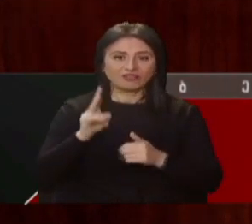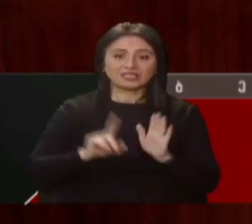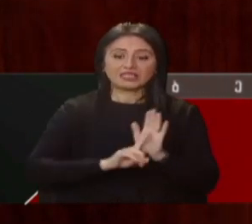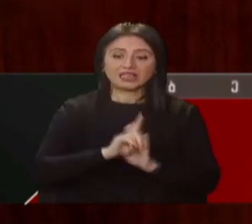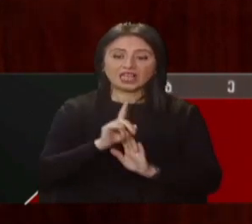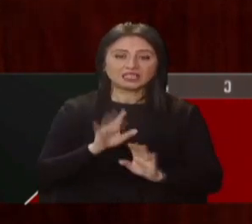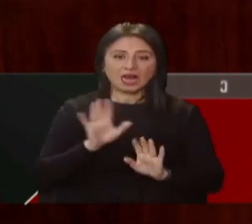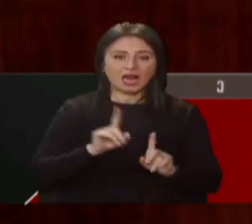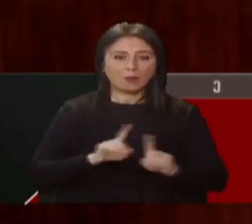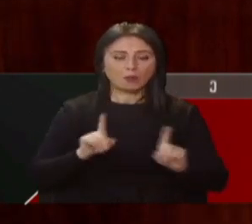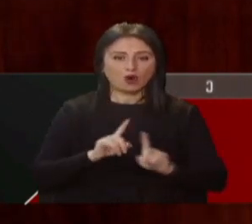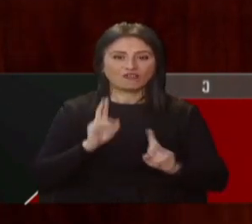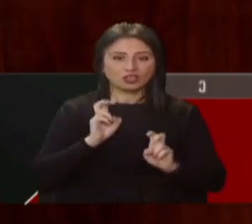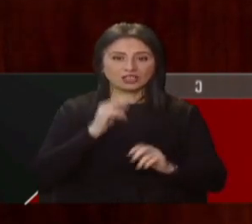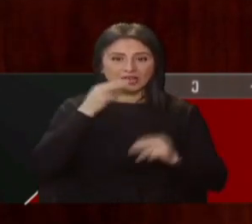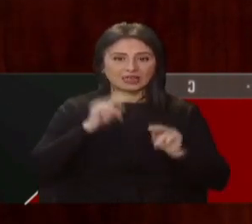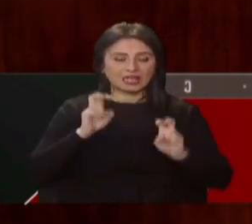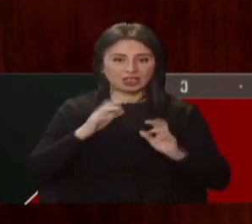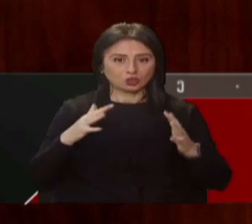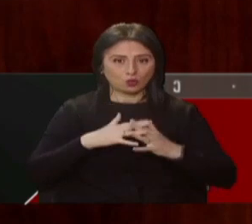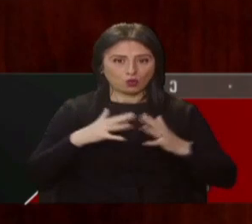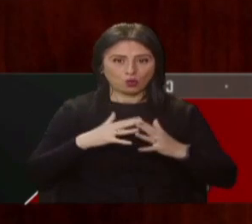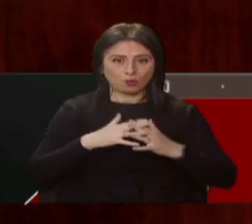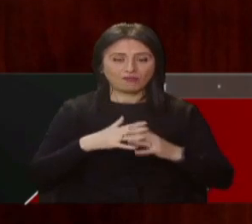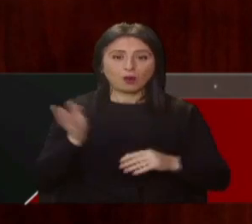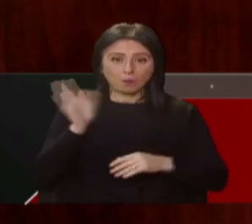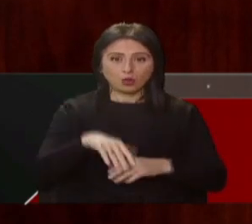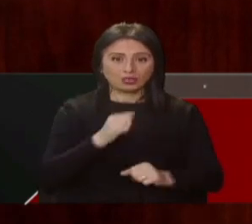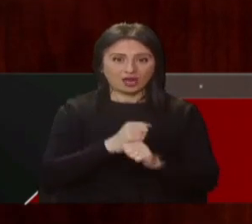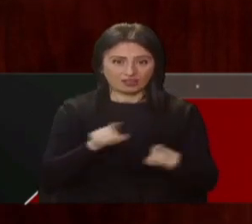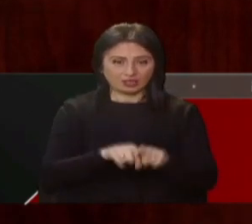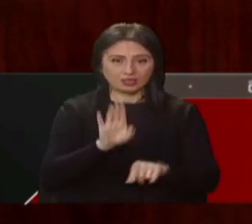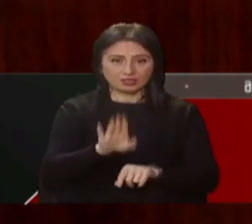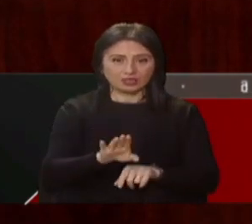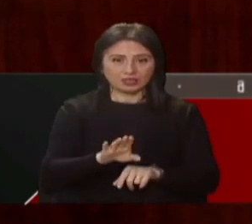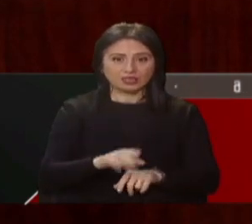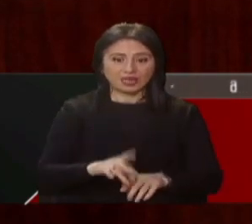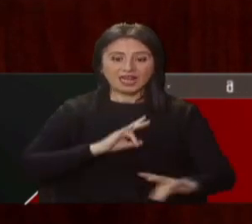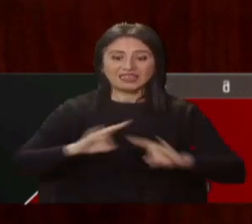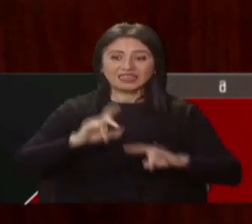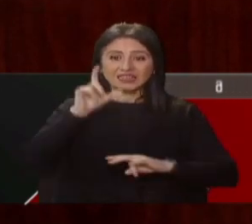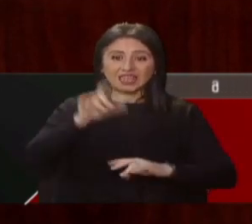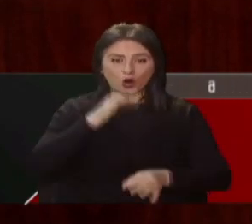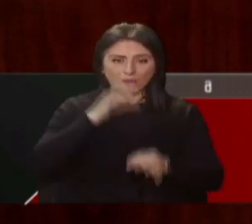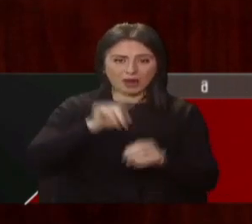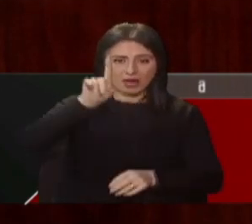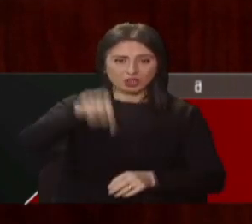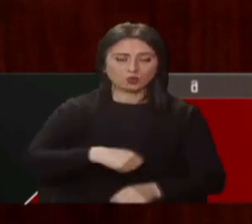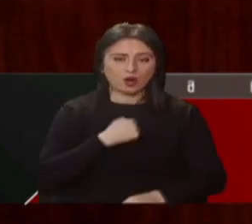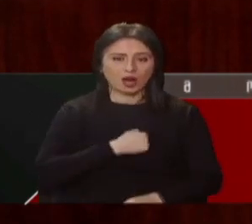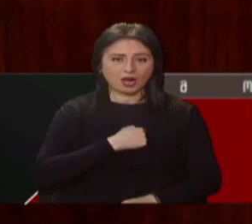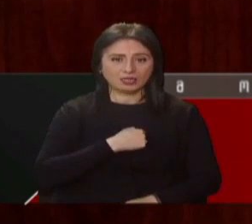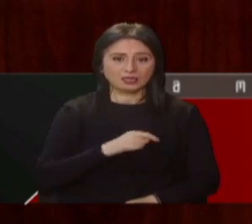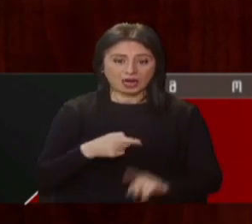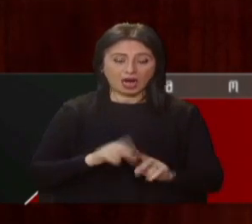ეს არაპროვოცირებული და დანაშაულებრივი ომი. მოდით გავაკეთოთ ეს და ტერორისტმა აგოს პასუხი აგრესიისთვის